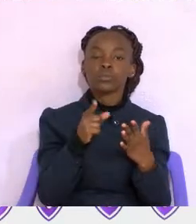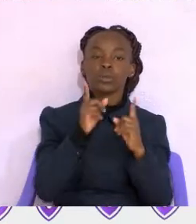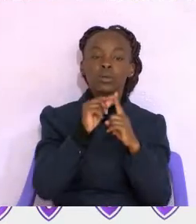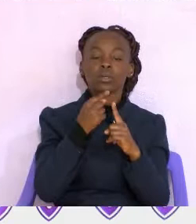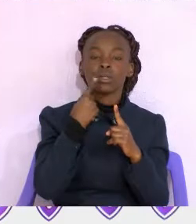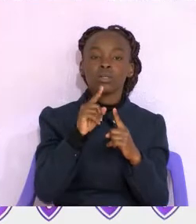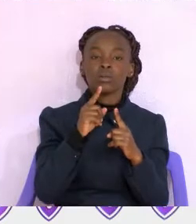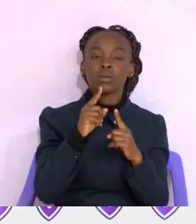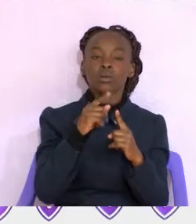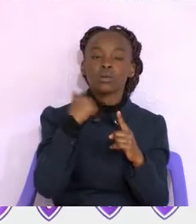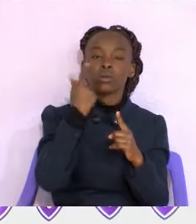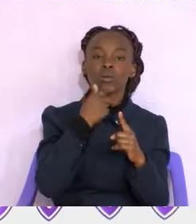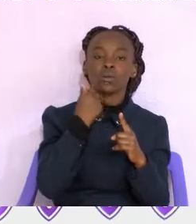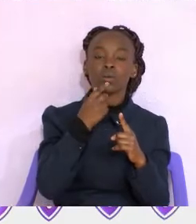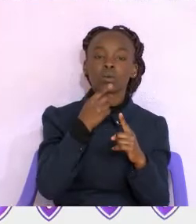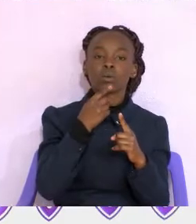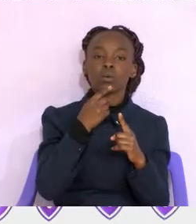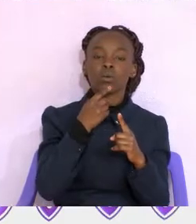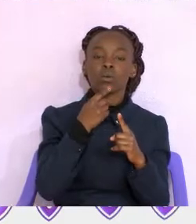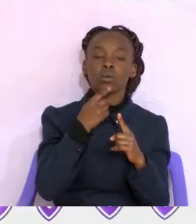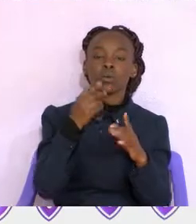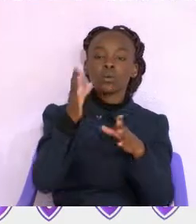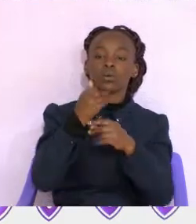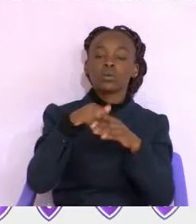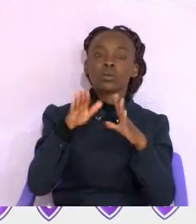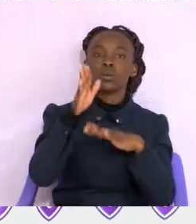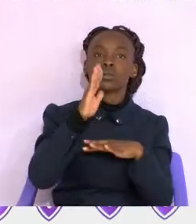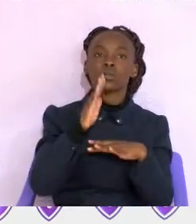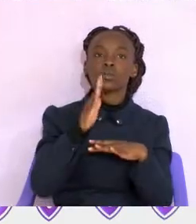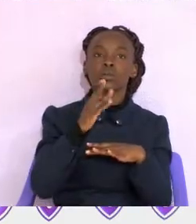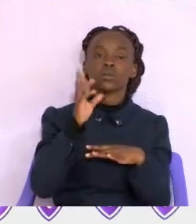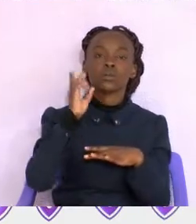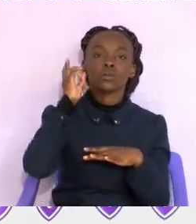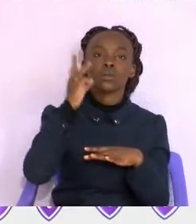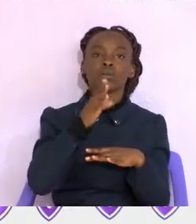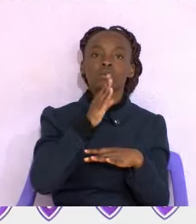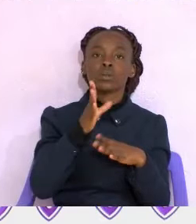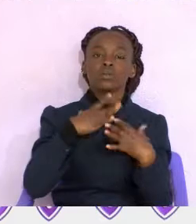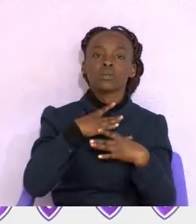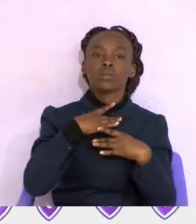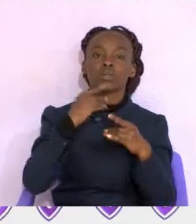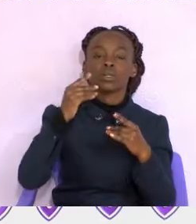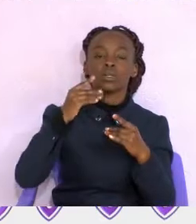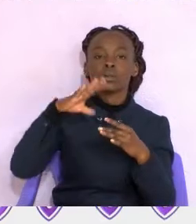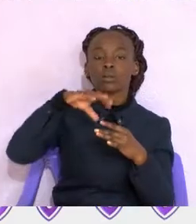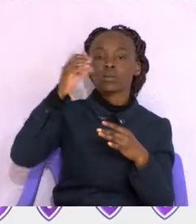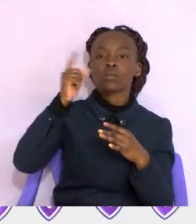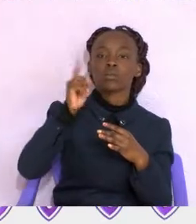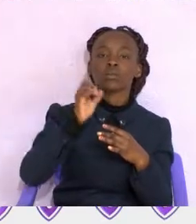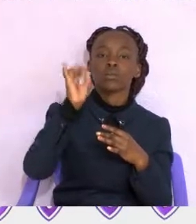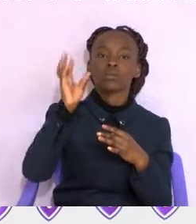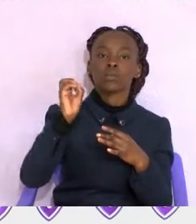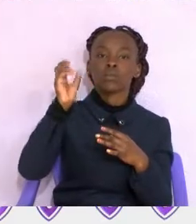wenye haki, wale wanamtumainia Mungu, watafananishwa na mlima wa Zayuni. Wala hawatatikisika